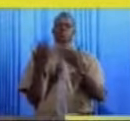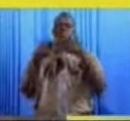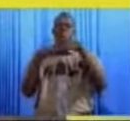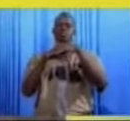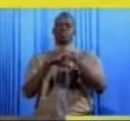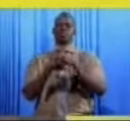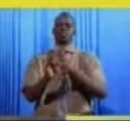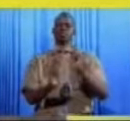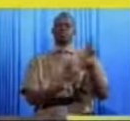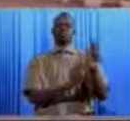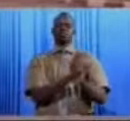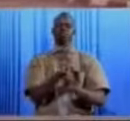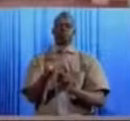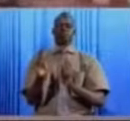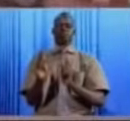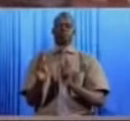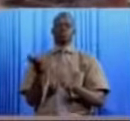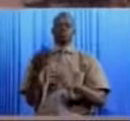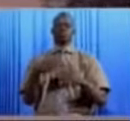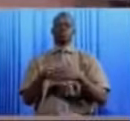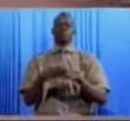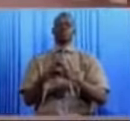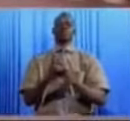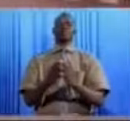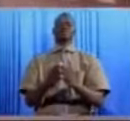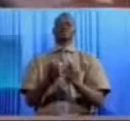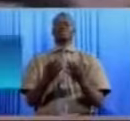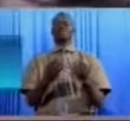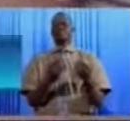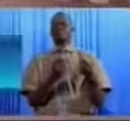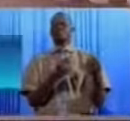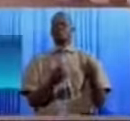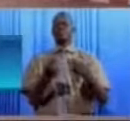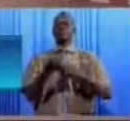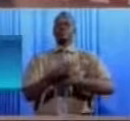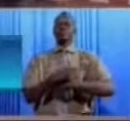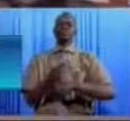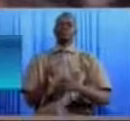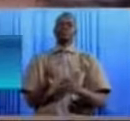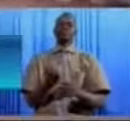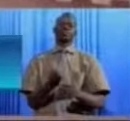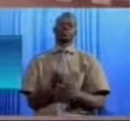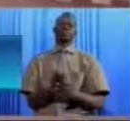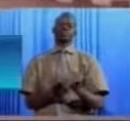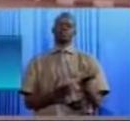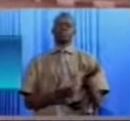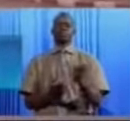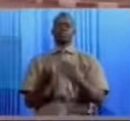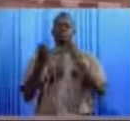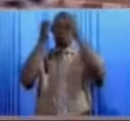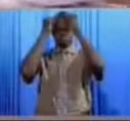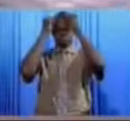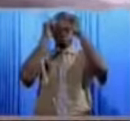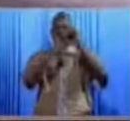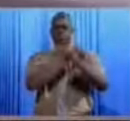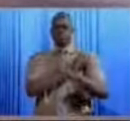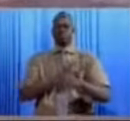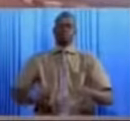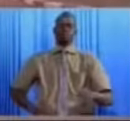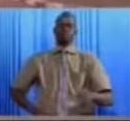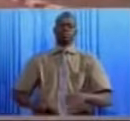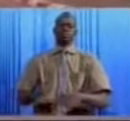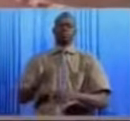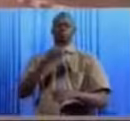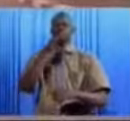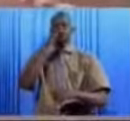des peuples dans le courant de la journée sont attendus les présidents des assemblées du bénin et du